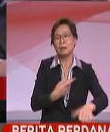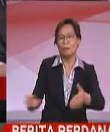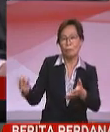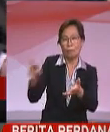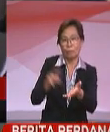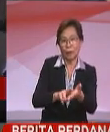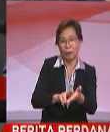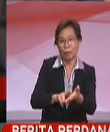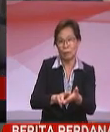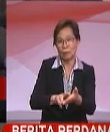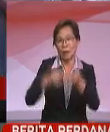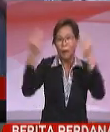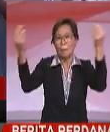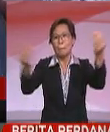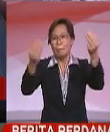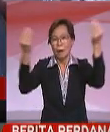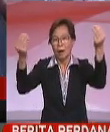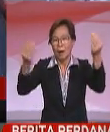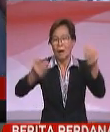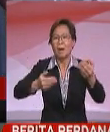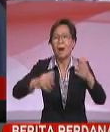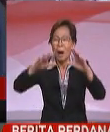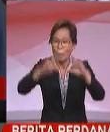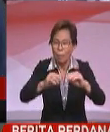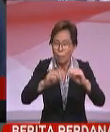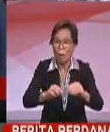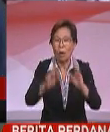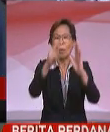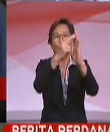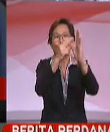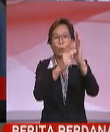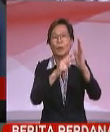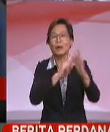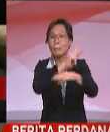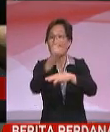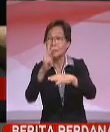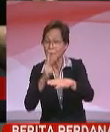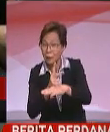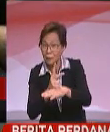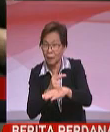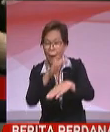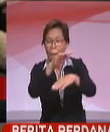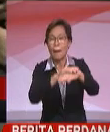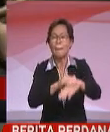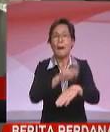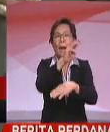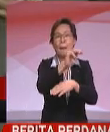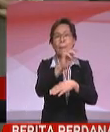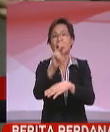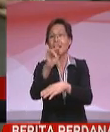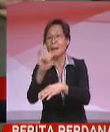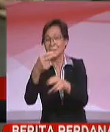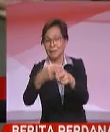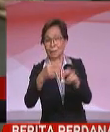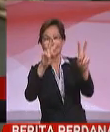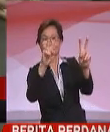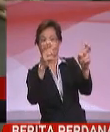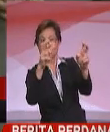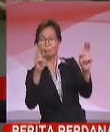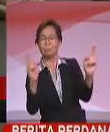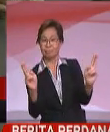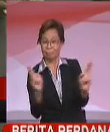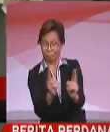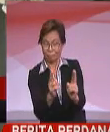rekod Majlis Muzakarah Fatwa Kebangsaan yang dipanggil sebagai MKI, kita